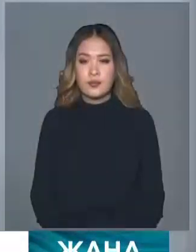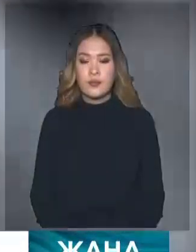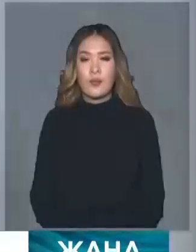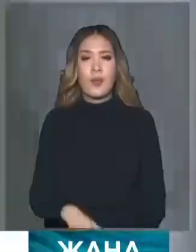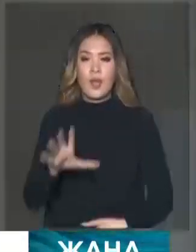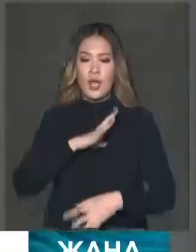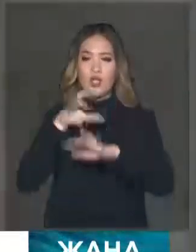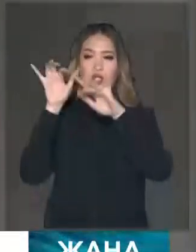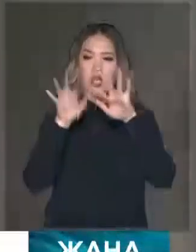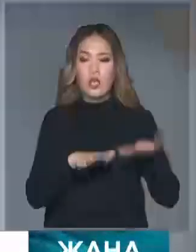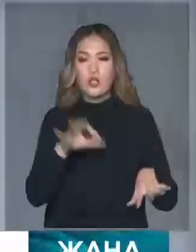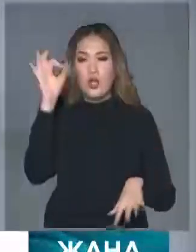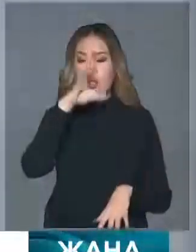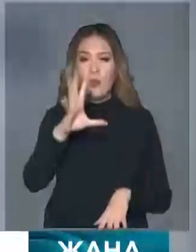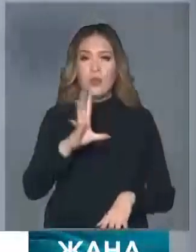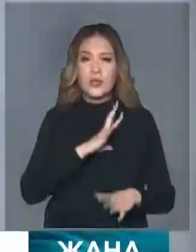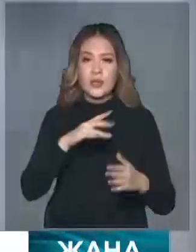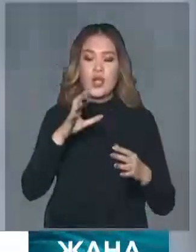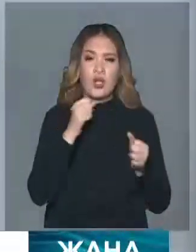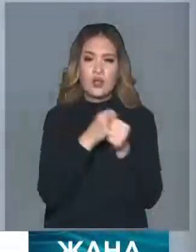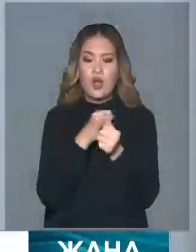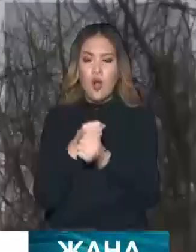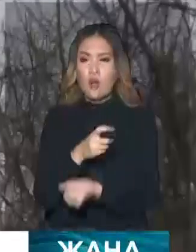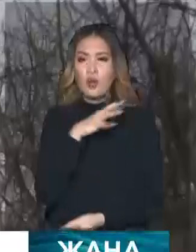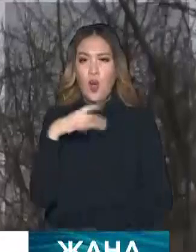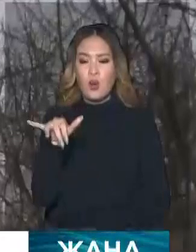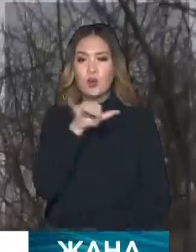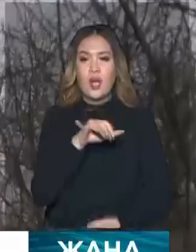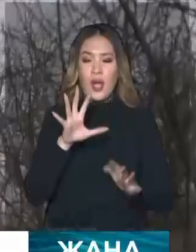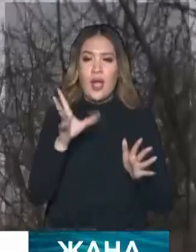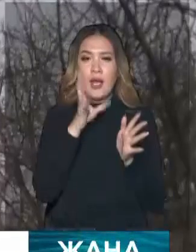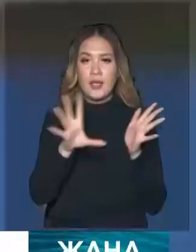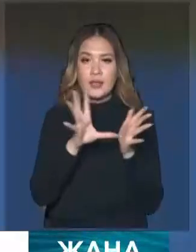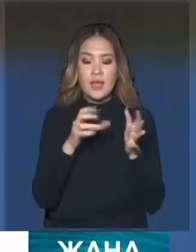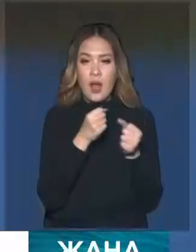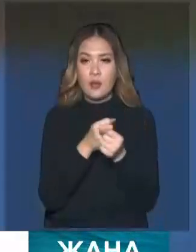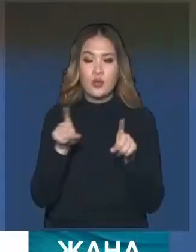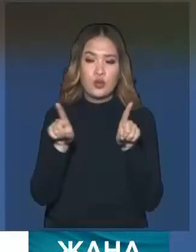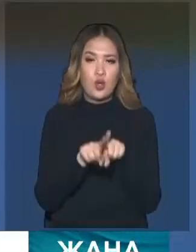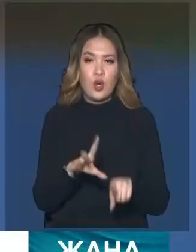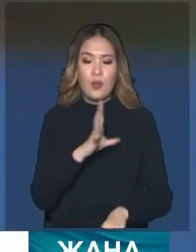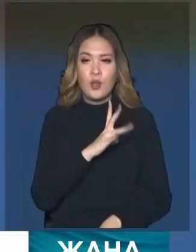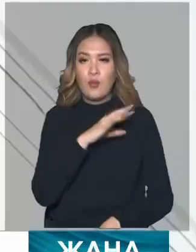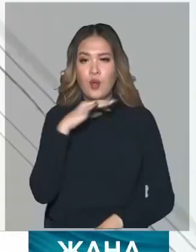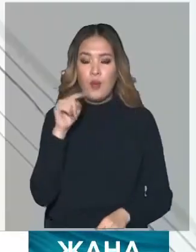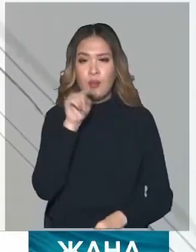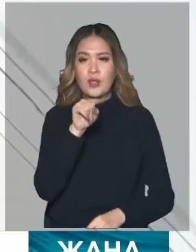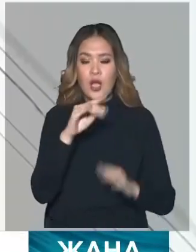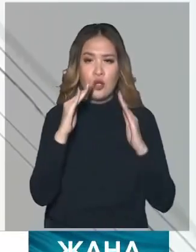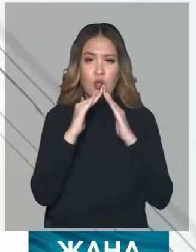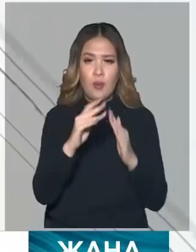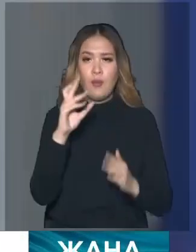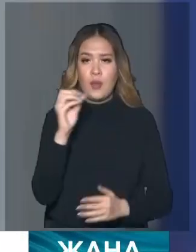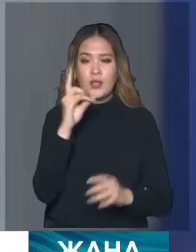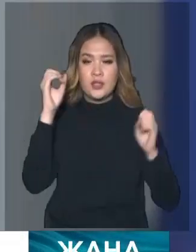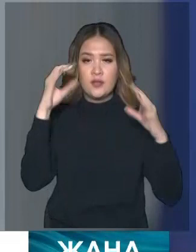Қалың жауған қардың кесірінен тіркелген жол апаты аздай, кешелі бері Оралда электр желілерінің апаты да халықты әуре сарсанға салды. Мыңдаған үй әлі де жарықсыз